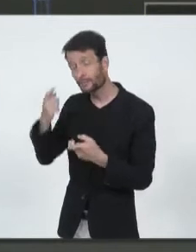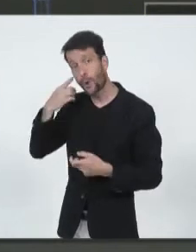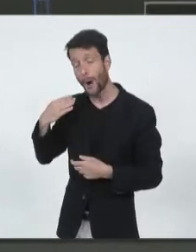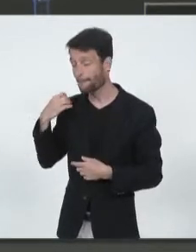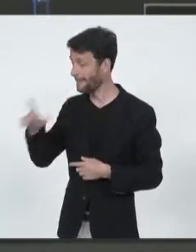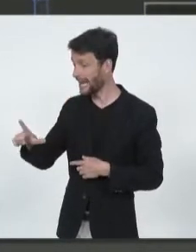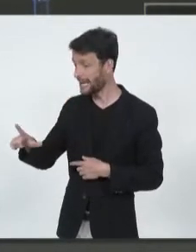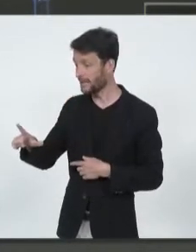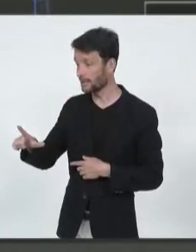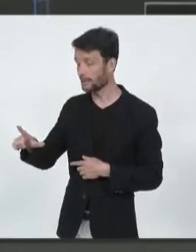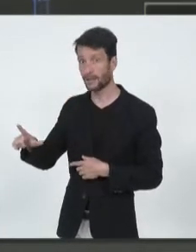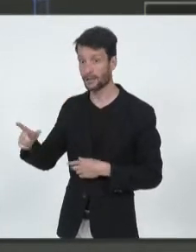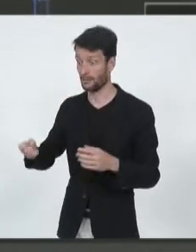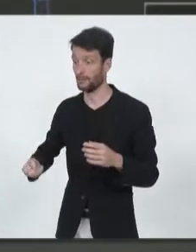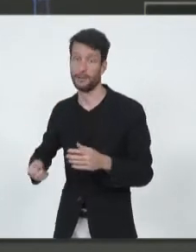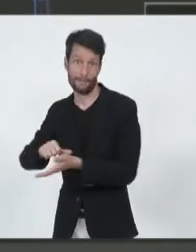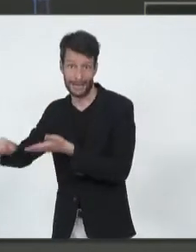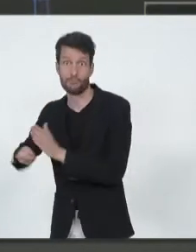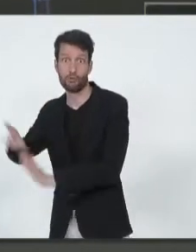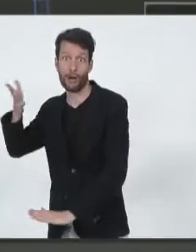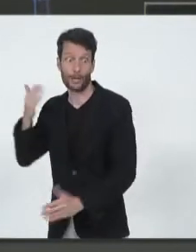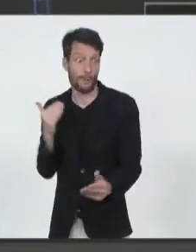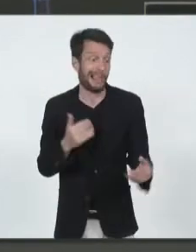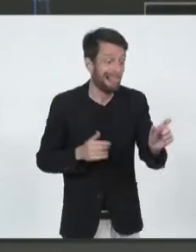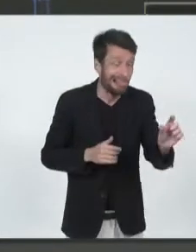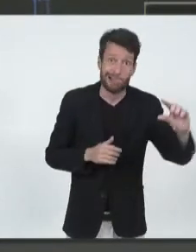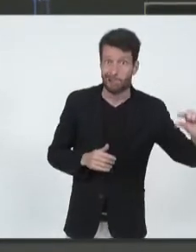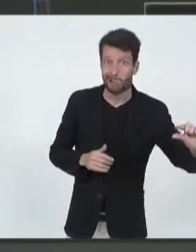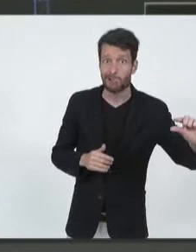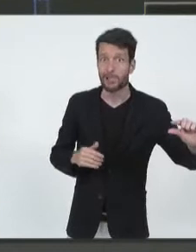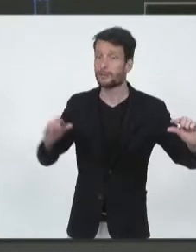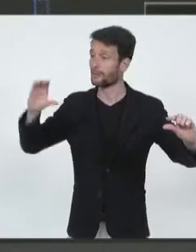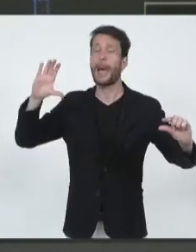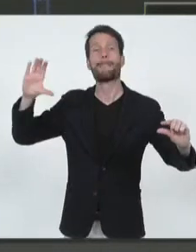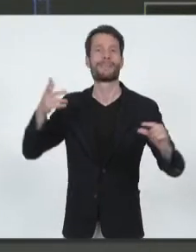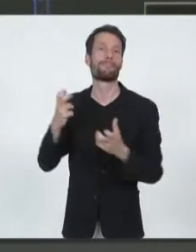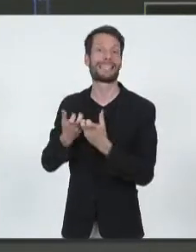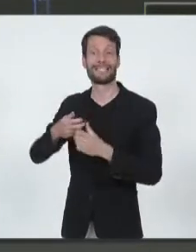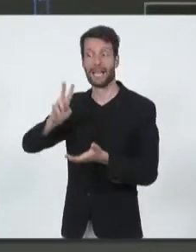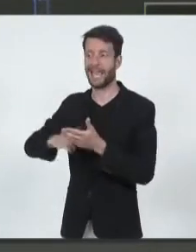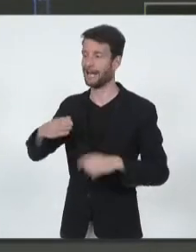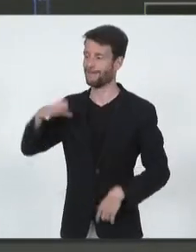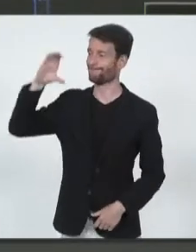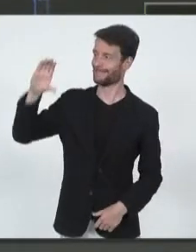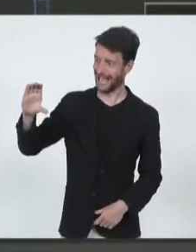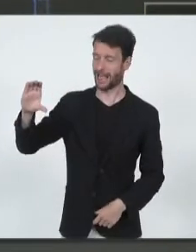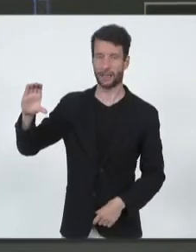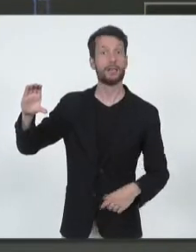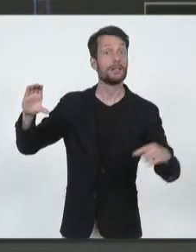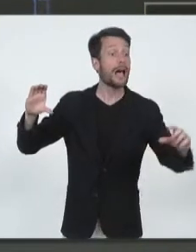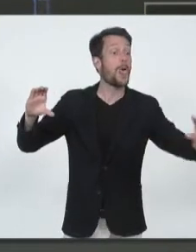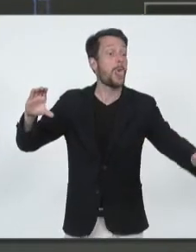collectivité. Puisqu'en l'occurrence, on est à peine à 30% du coût réel qui est couvert par le ticket. Le